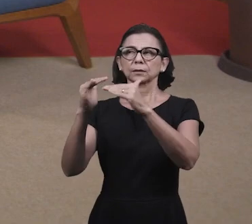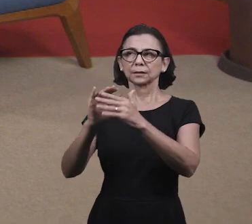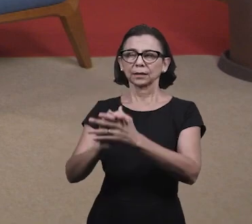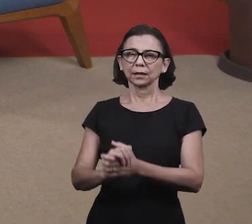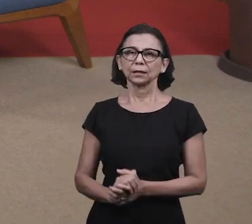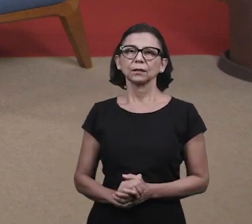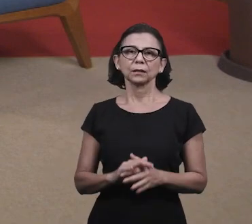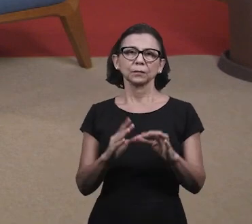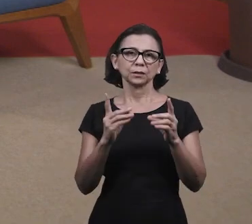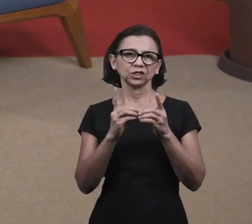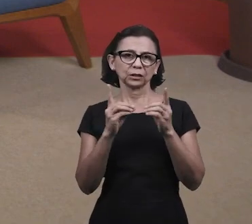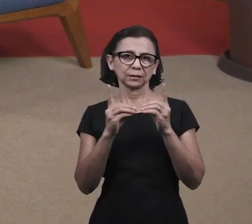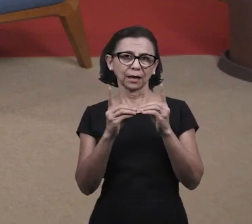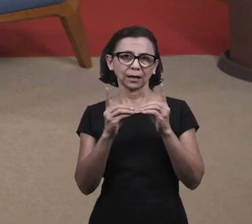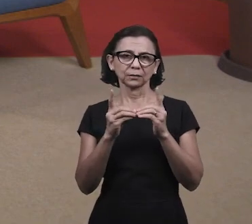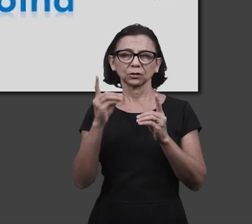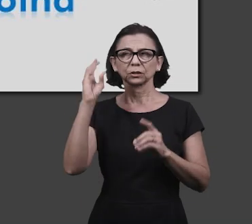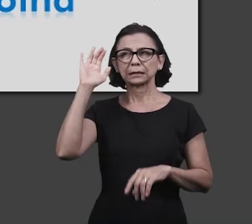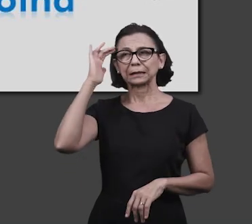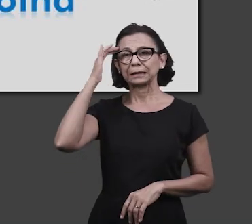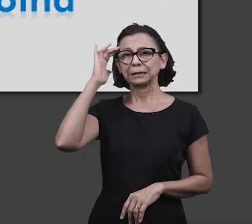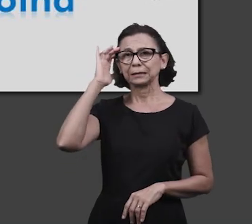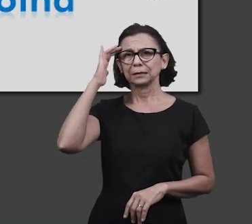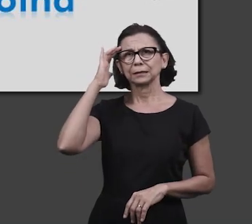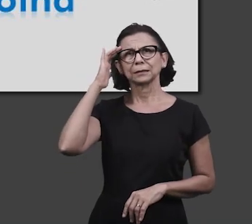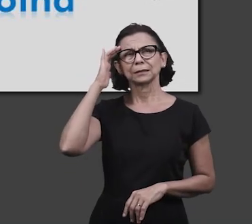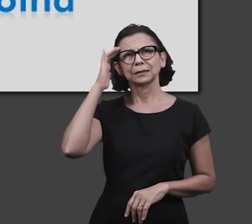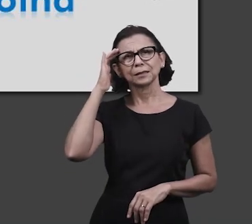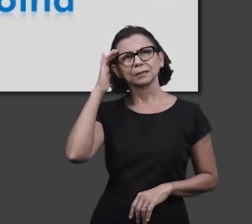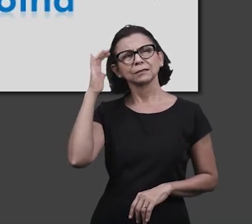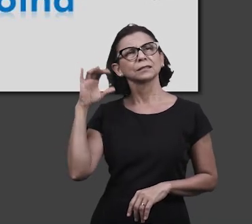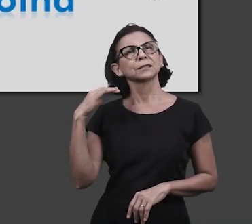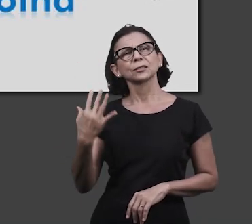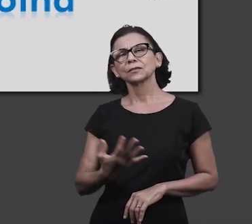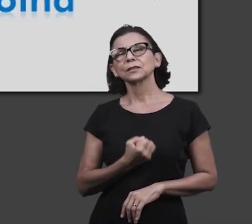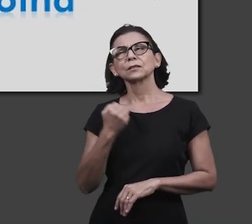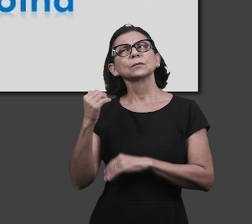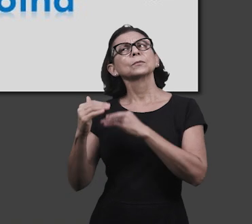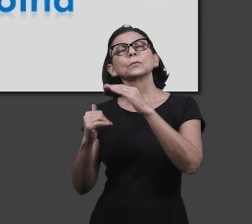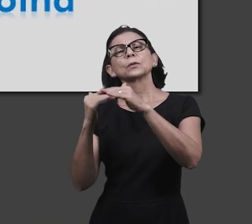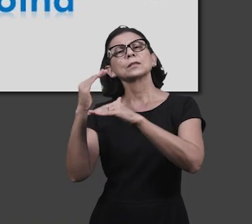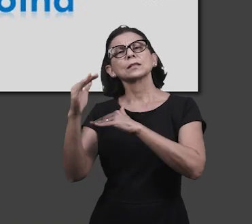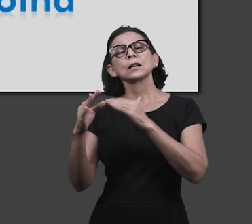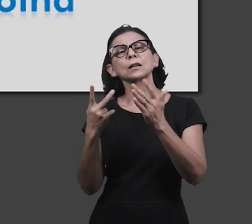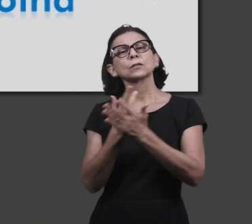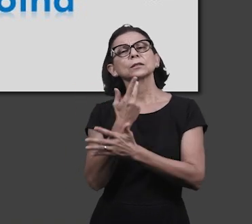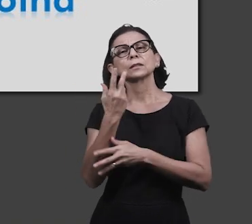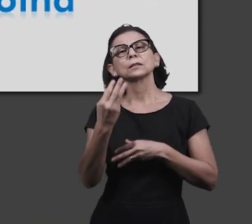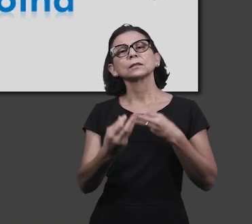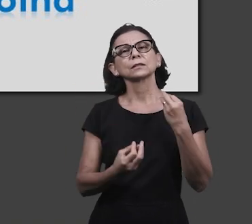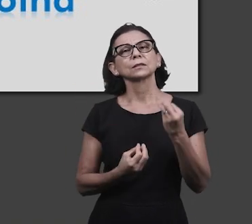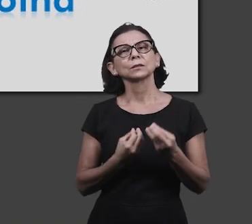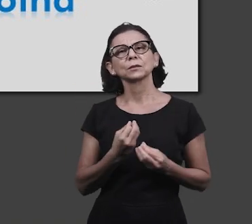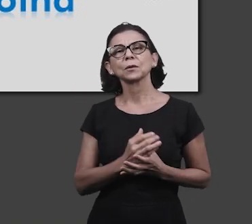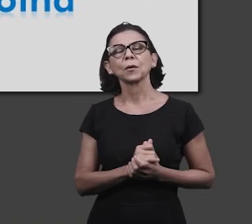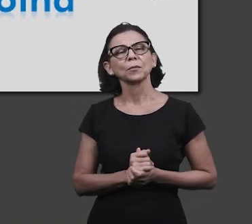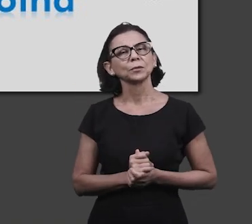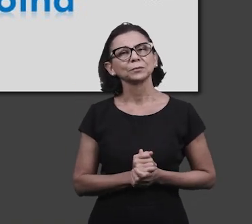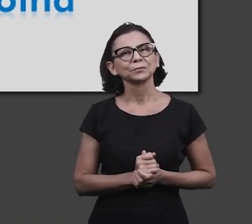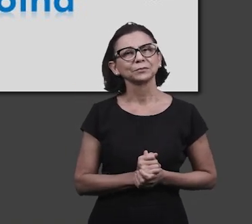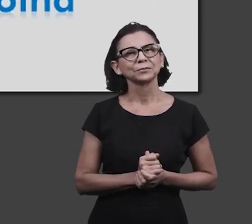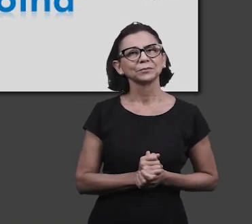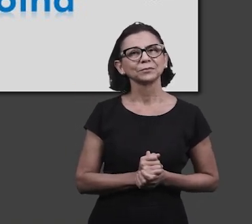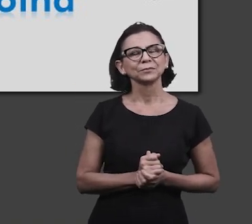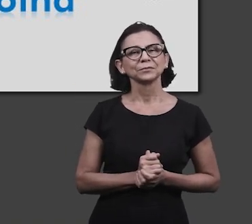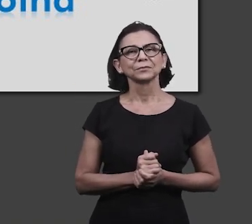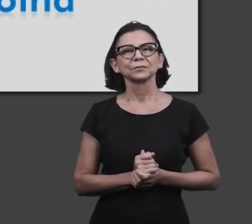graphique, didactique, de comprendre le processus du salut. Comment se donne le